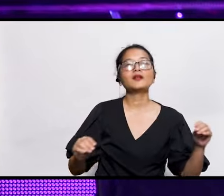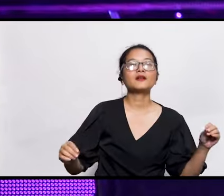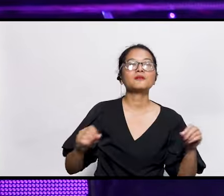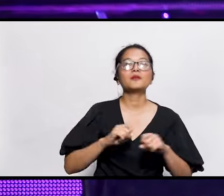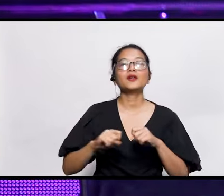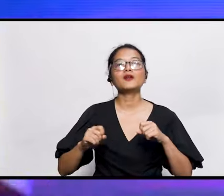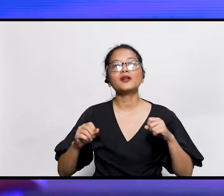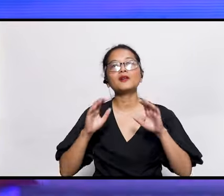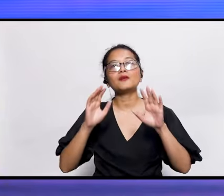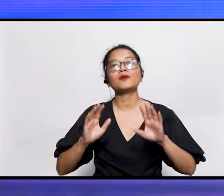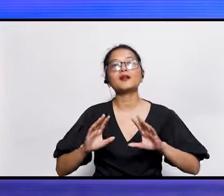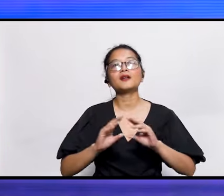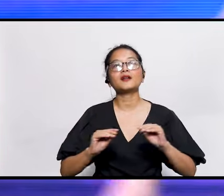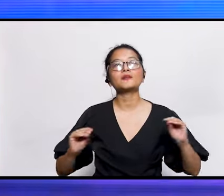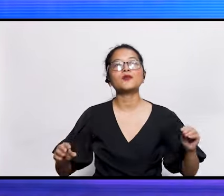are